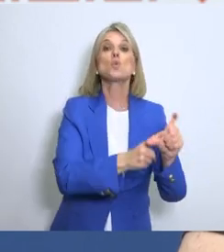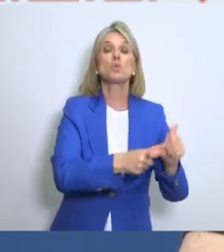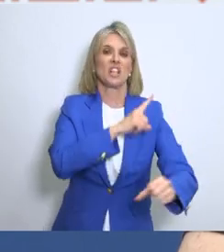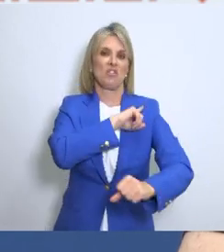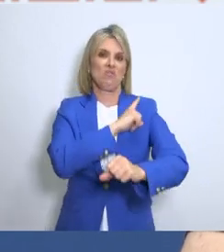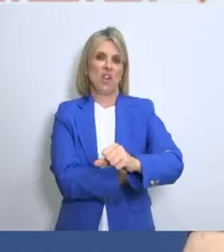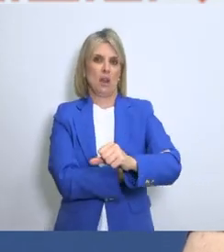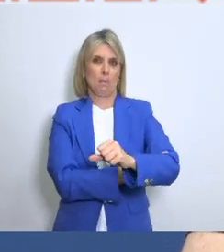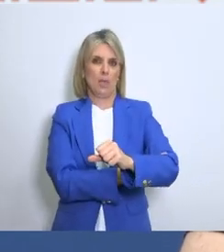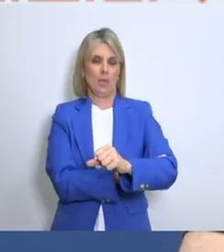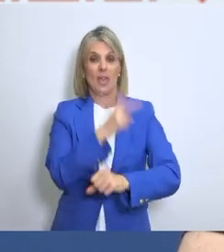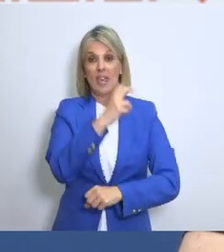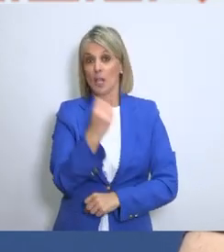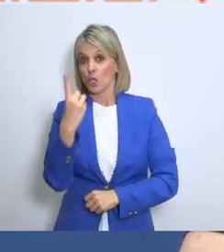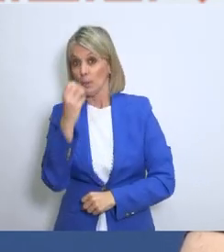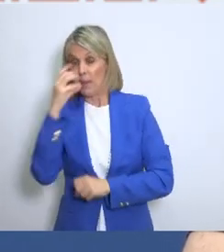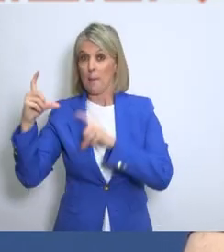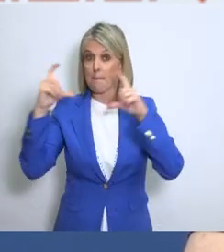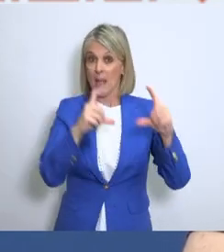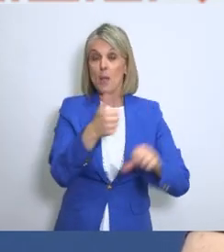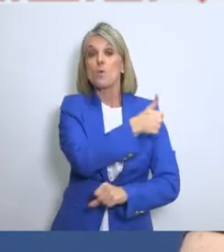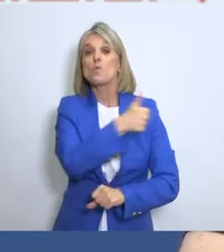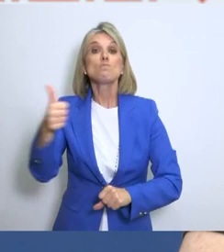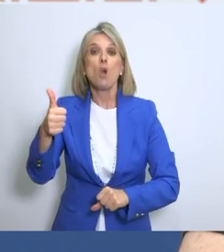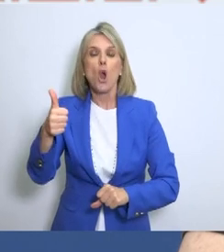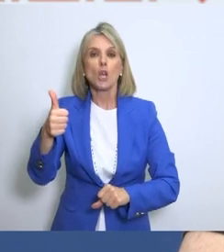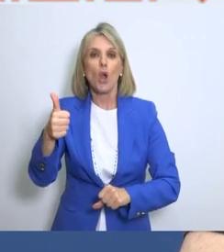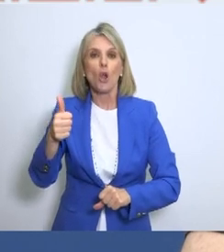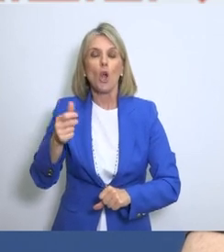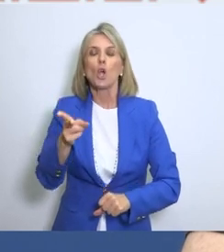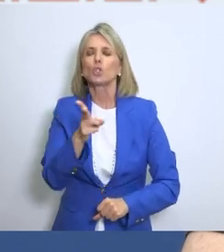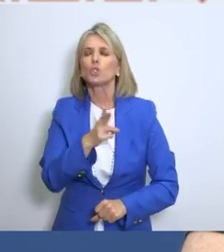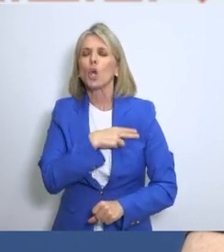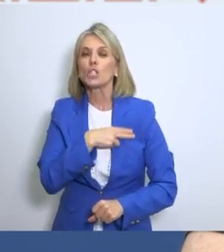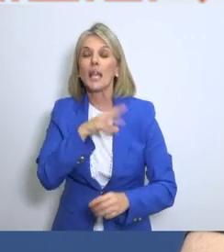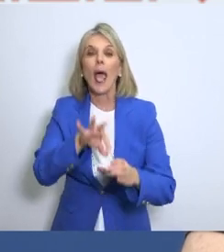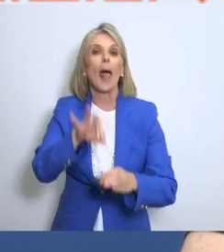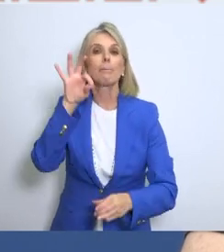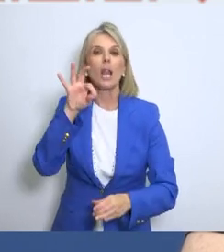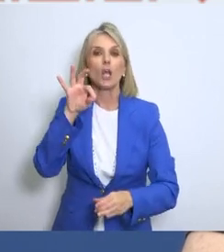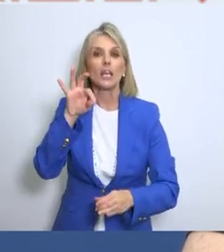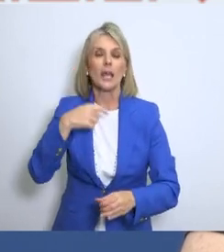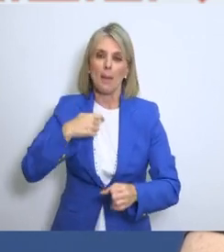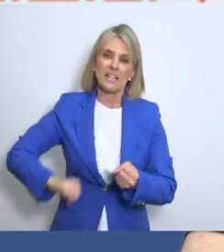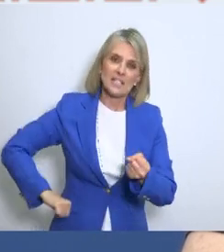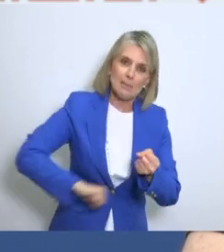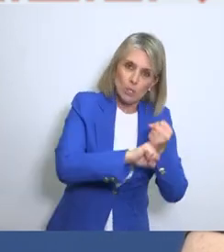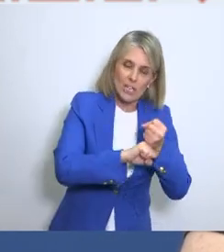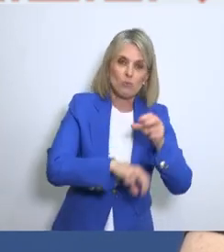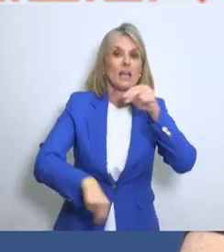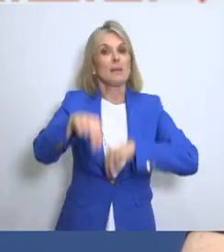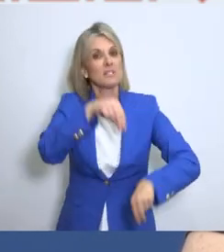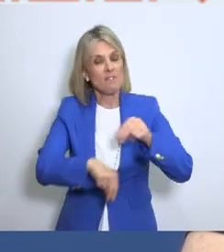δύναμης. Στις 21 του Μάη, μοναδική χρήσιμη επιλογή για τους αγώνες και το μέλλον μας, στηρίζουμε, ψηφίζουμε